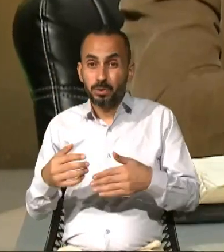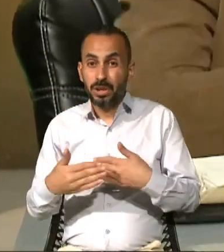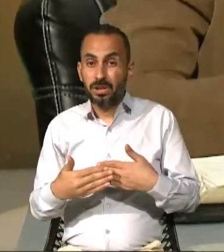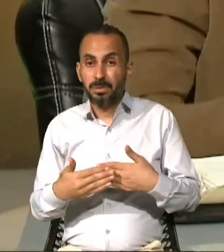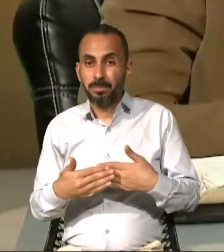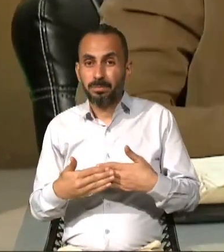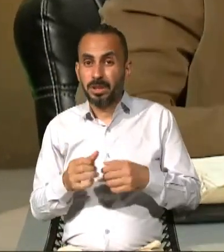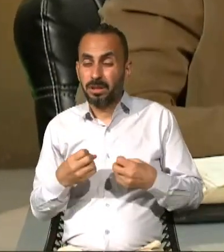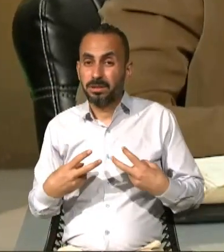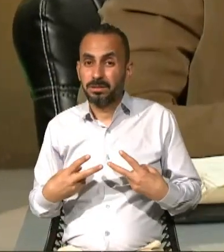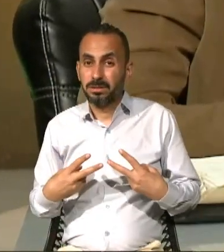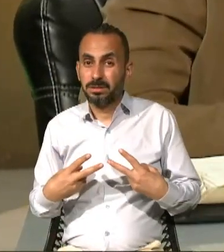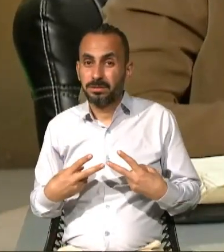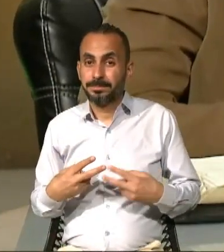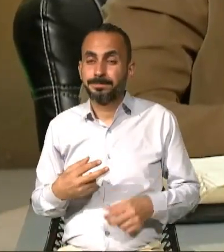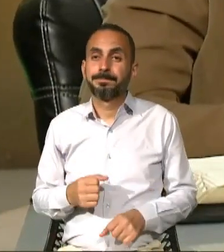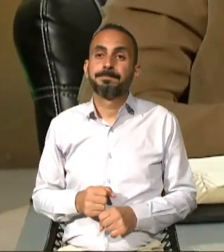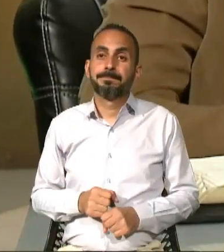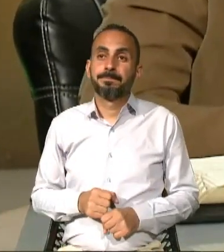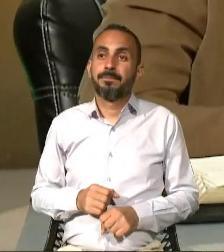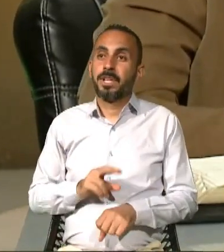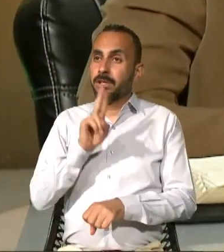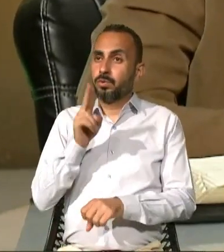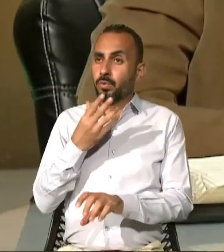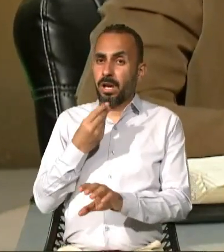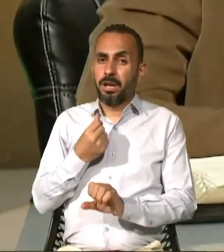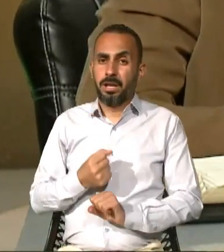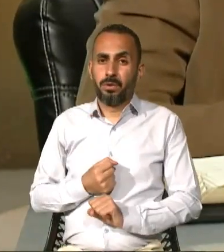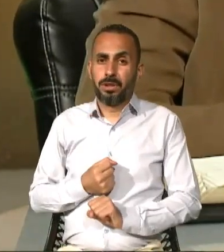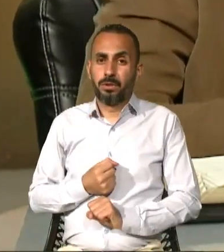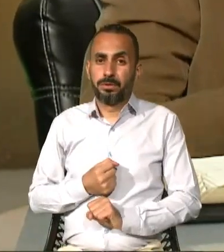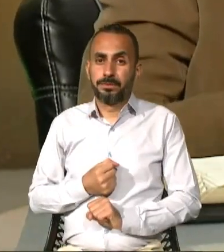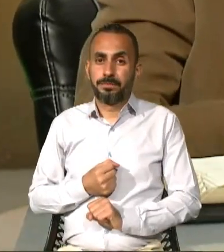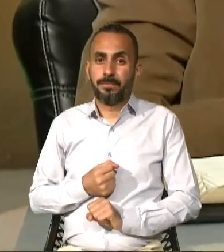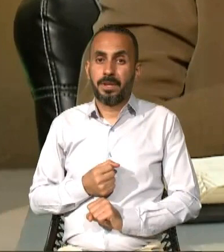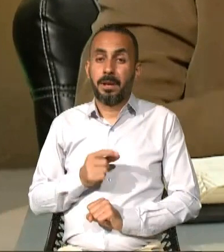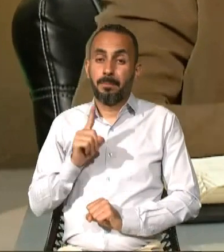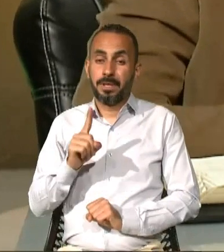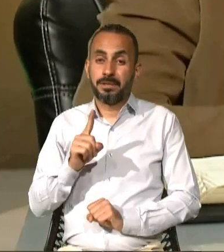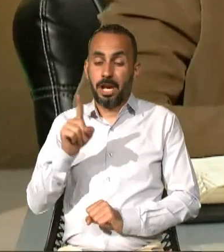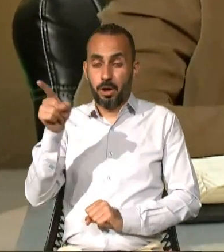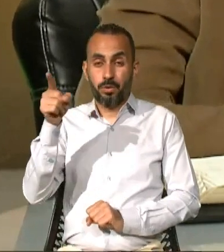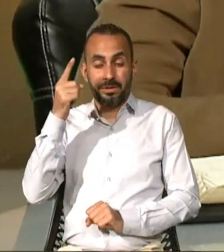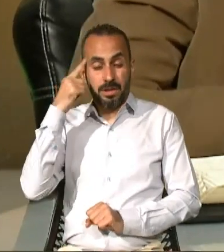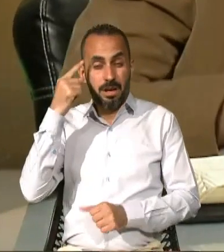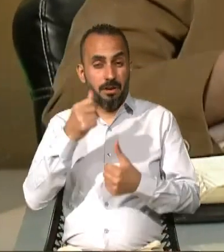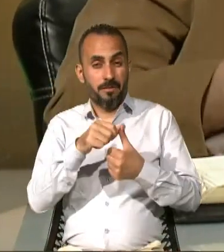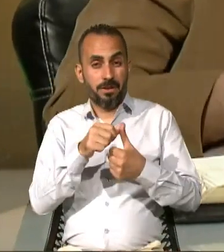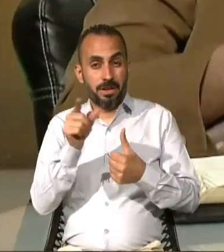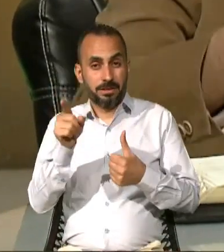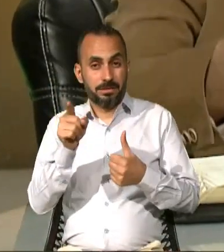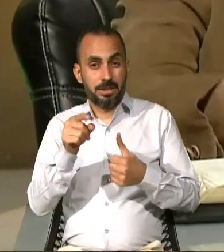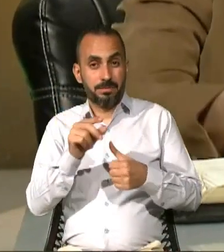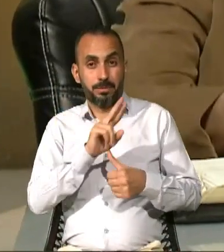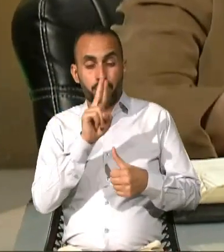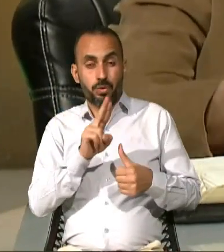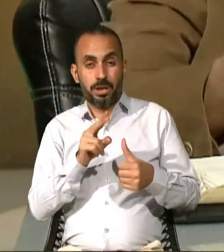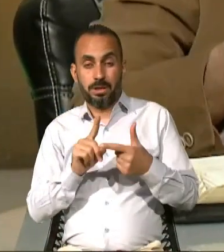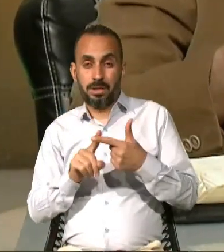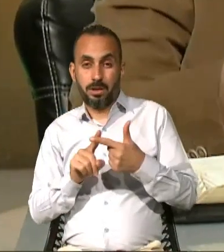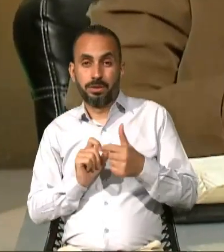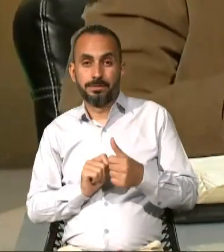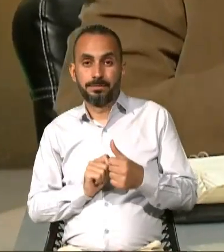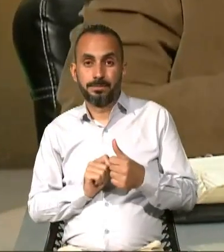يعني هقول لحضرتك يا بونا السؤال ده جميل قوي قوي قوي، وبرضه هربطه بالسؤال الاولاني اللي حضرتك سالته. مجيء الرب